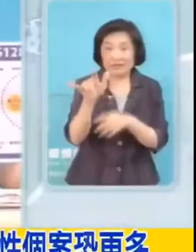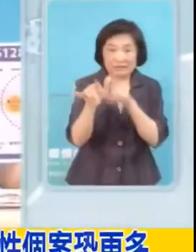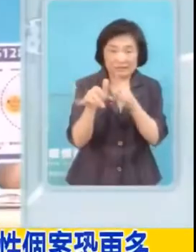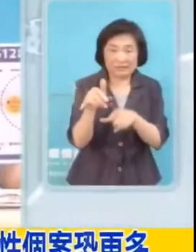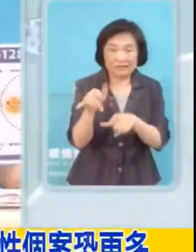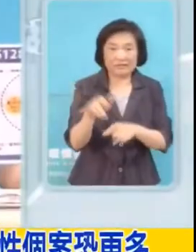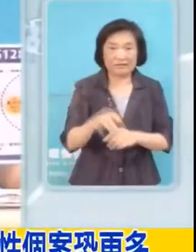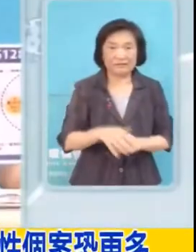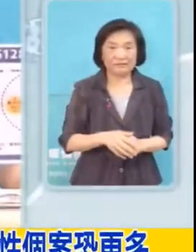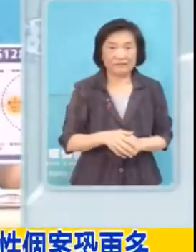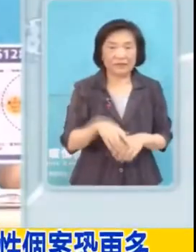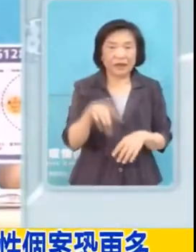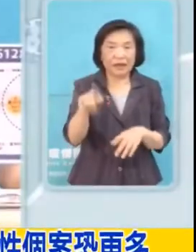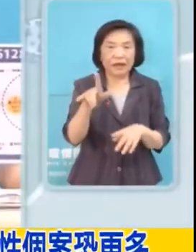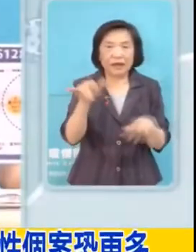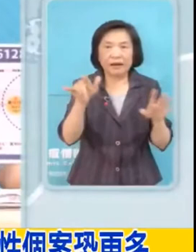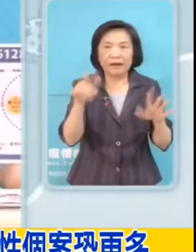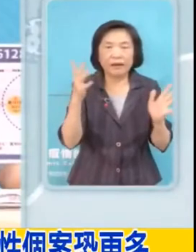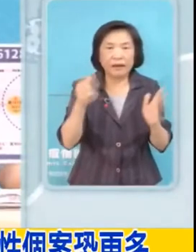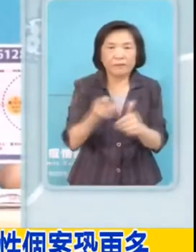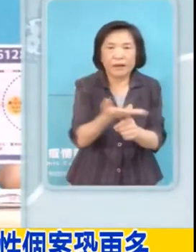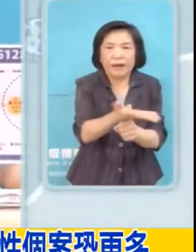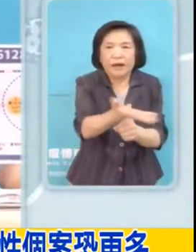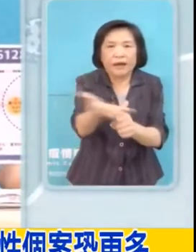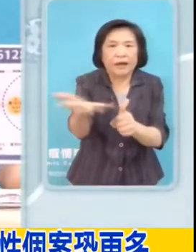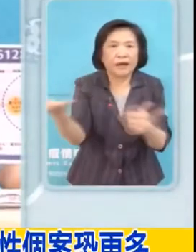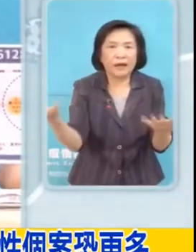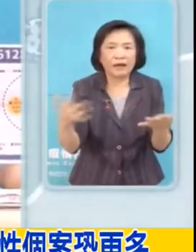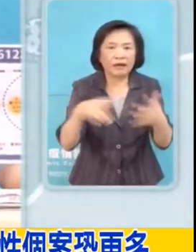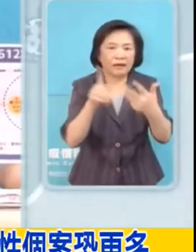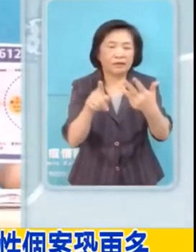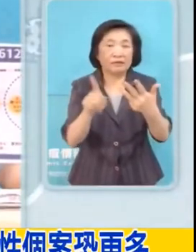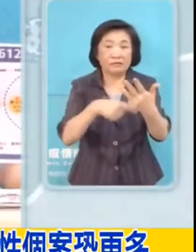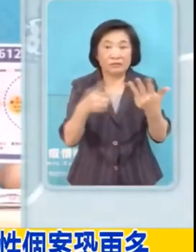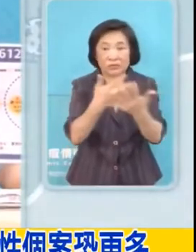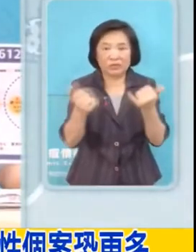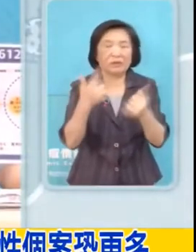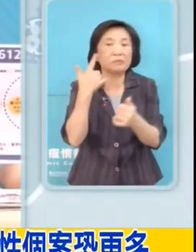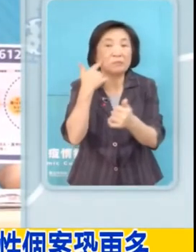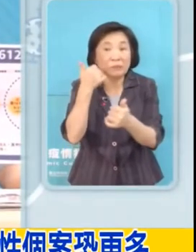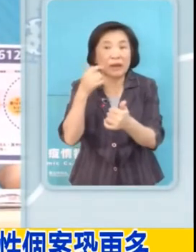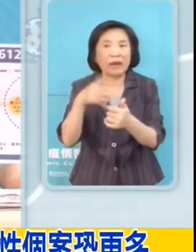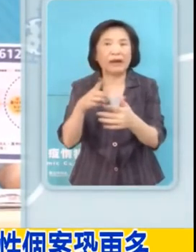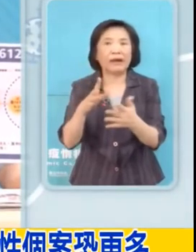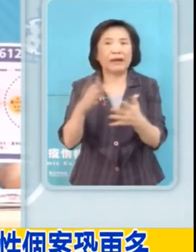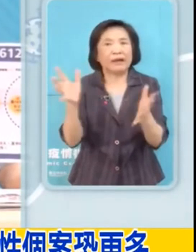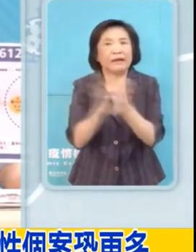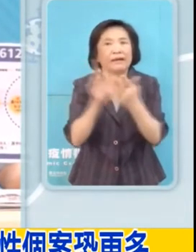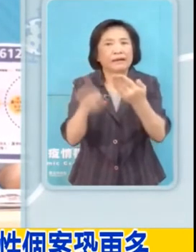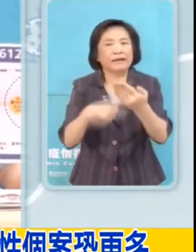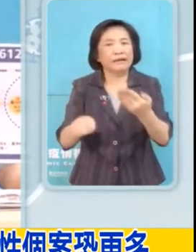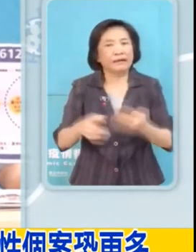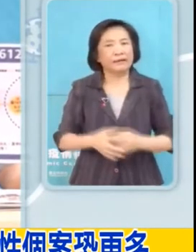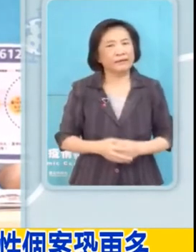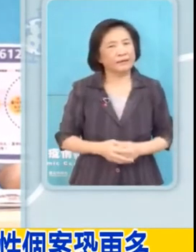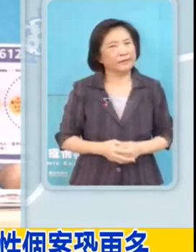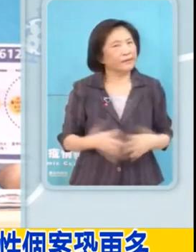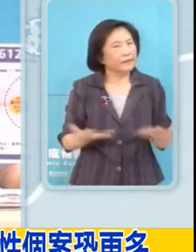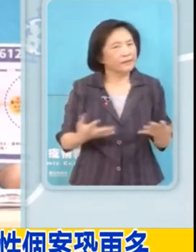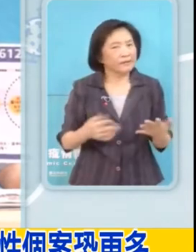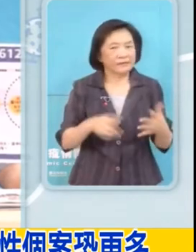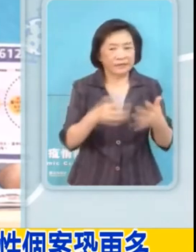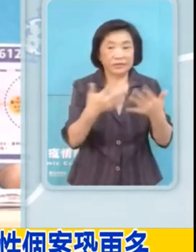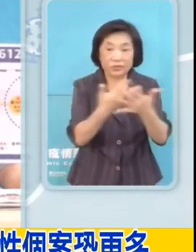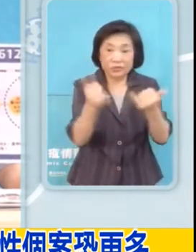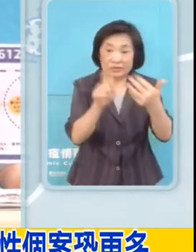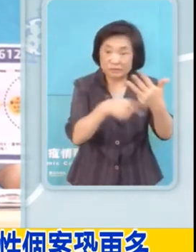道吗？他传染的感染的就8个学生加一个家长，现在有一个问题，这8个学